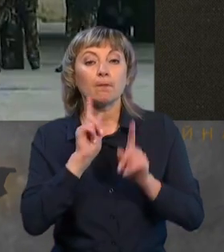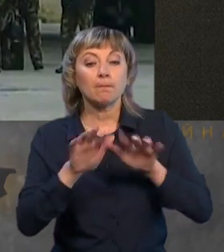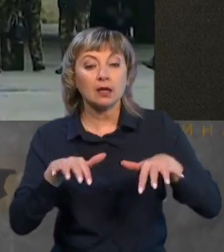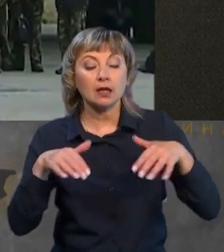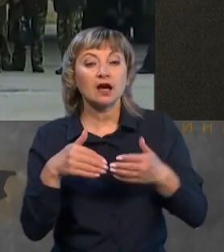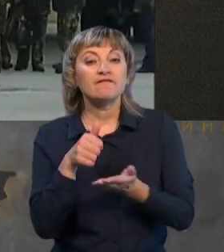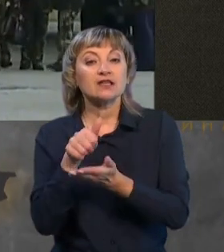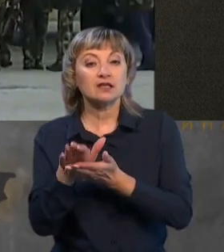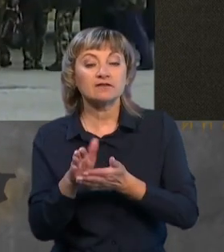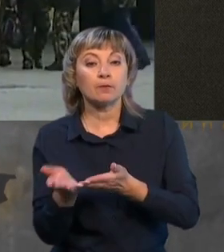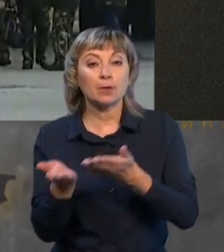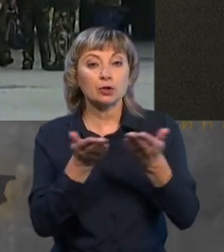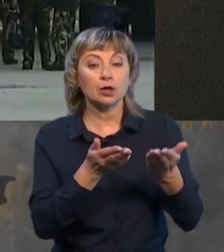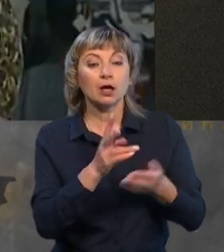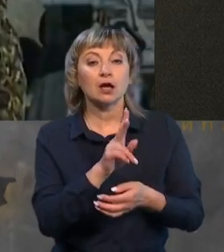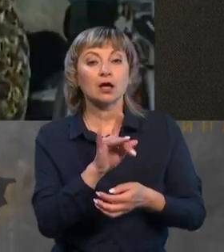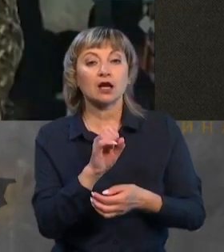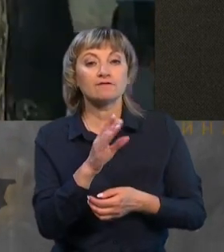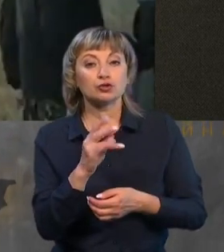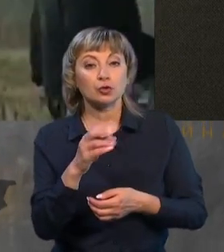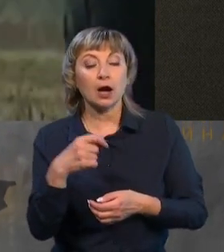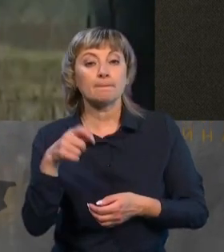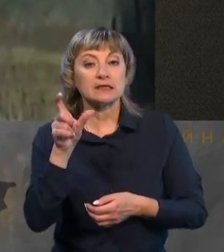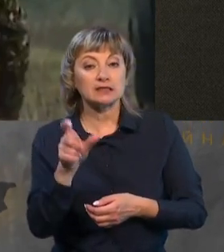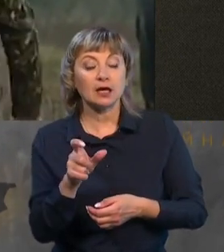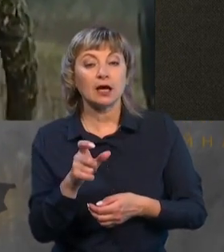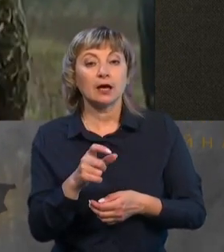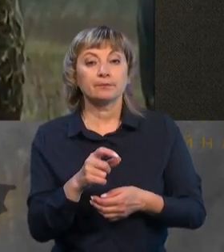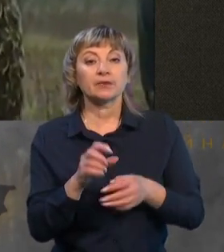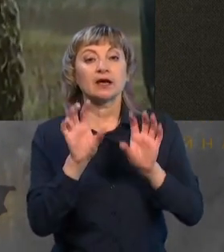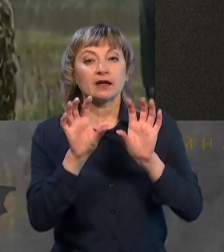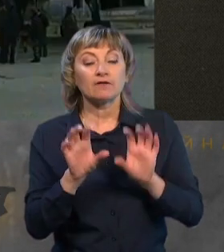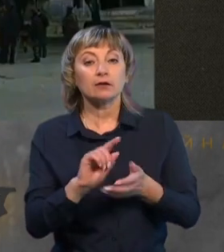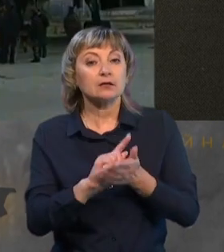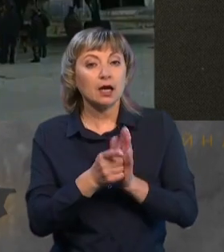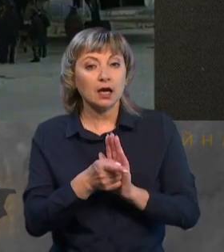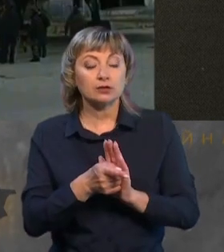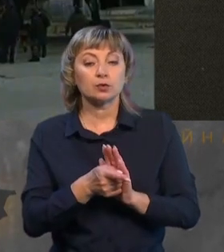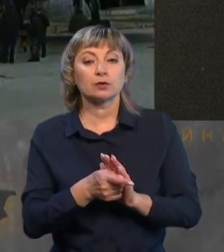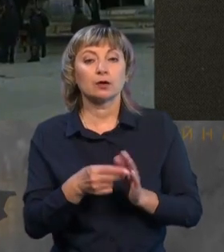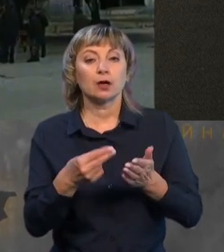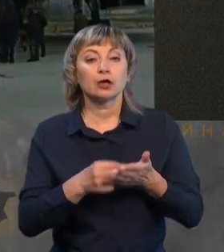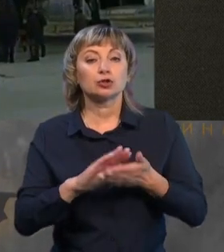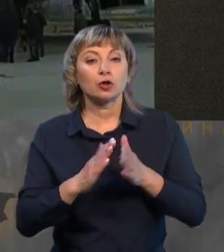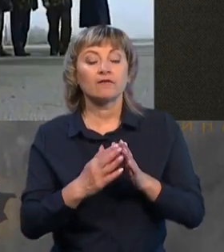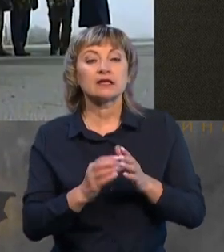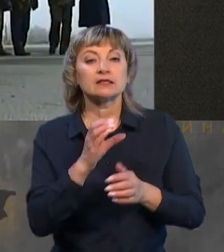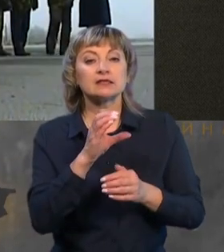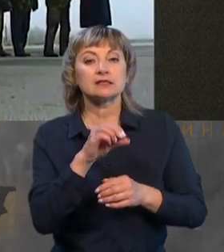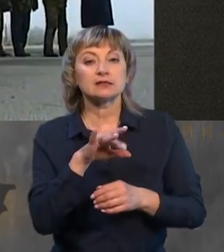відхилив пропозицію Кравчука президента ратифікувати негайно договір старт один